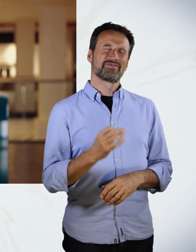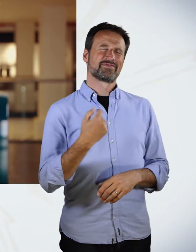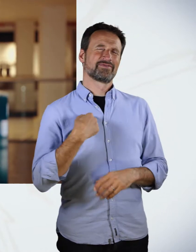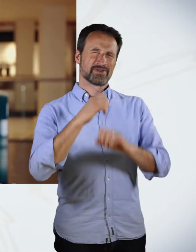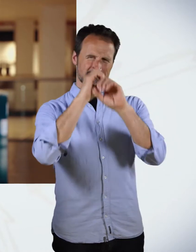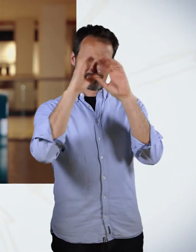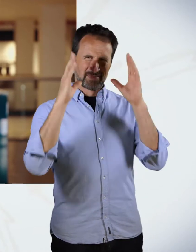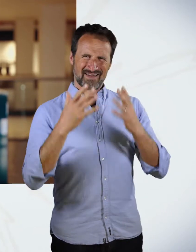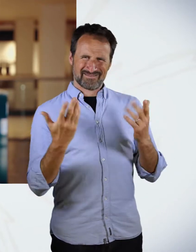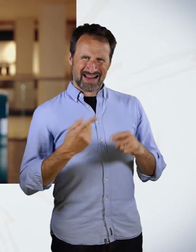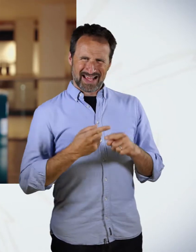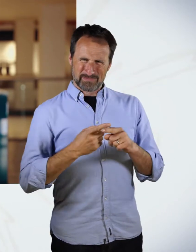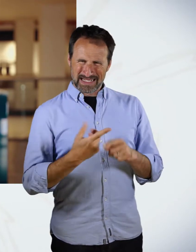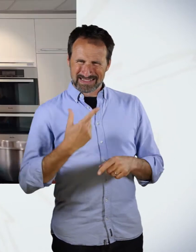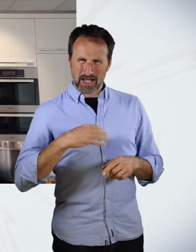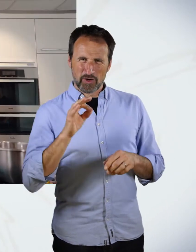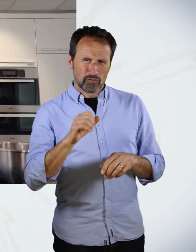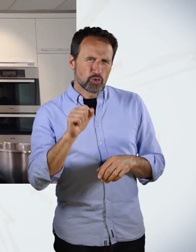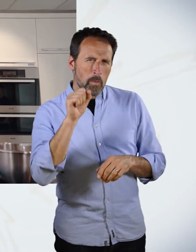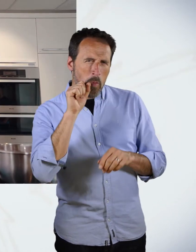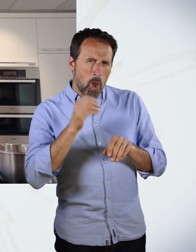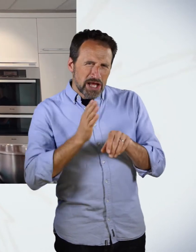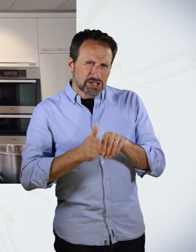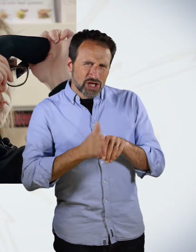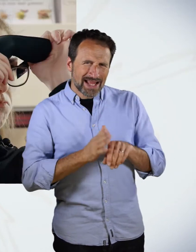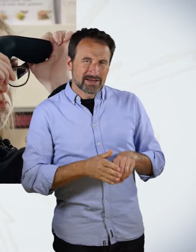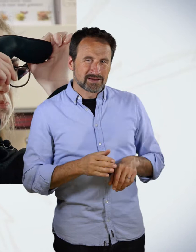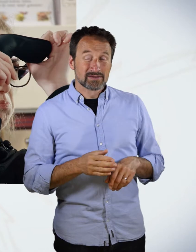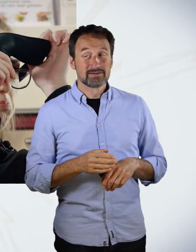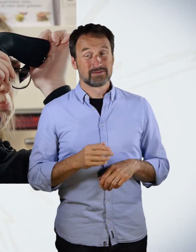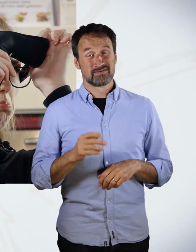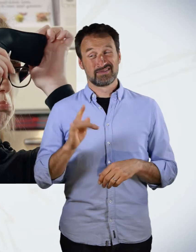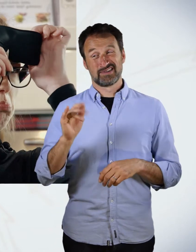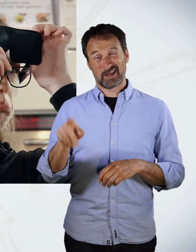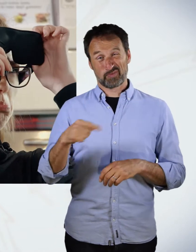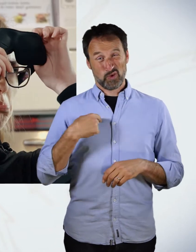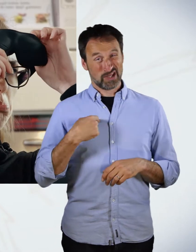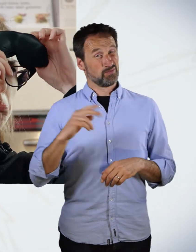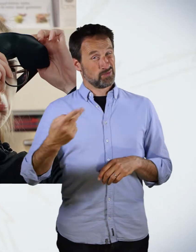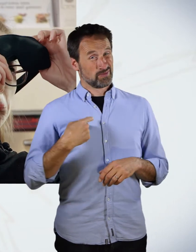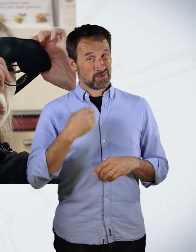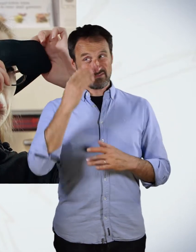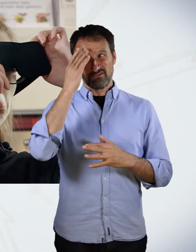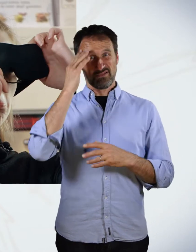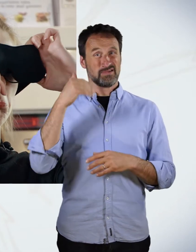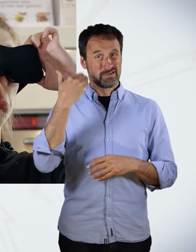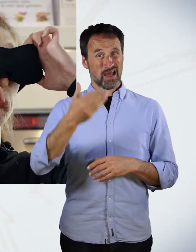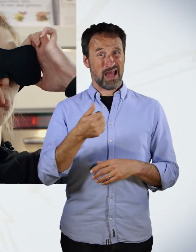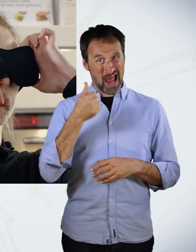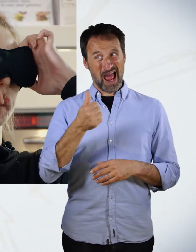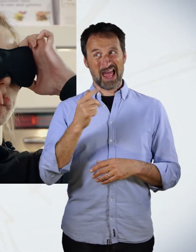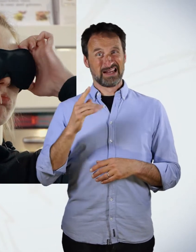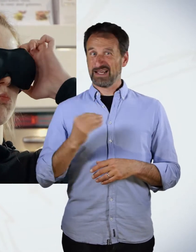parat gelegt wurde, um meine Möhrchen zu schneiden, hatten sowohl Kim als auch ich tierische Angst, dass es nachher eine Kim gibt mit nur noch